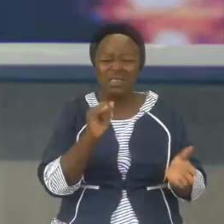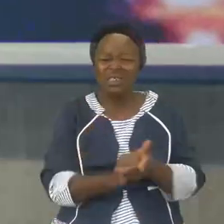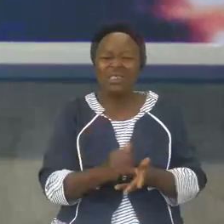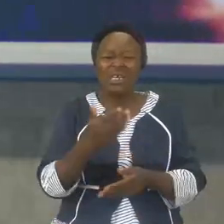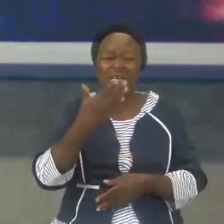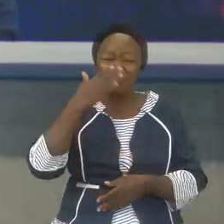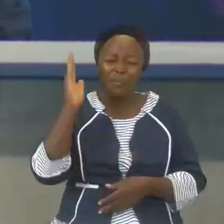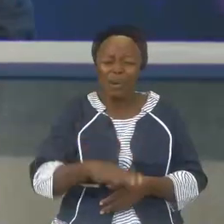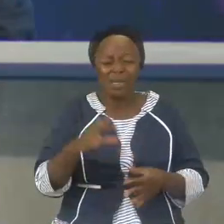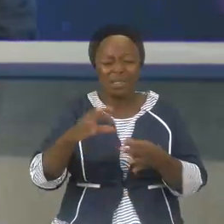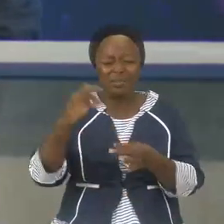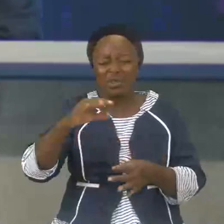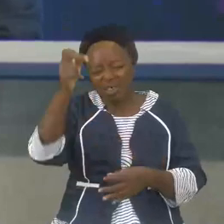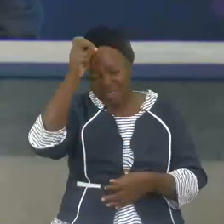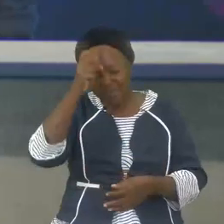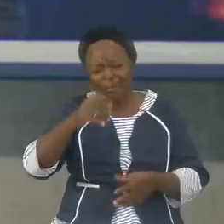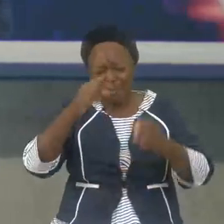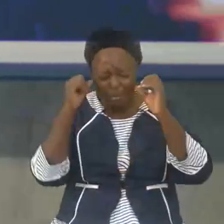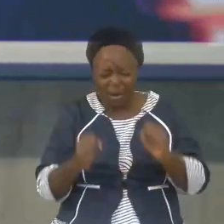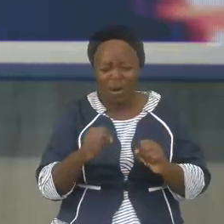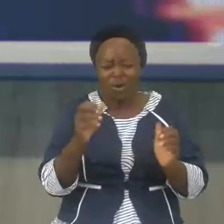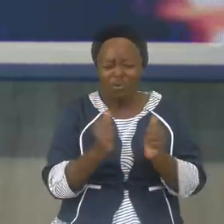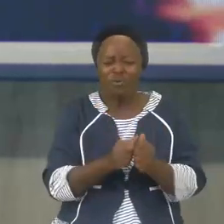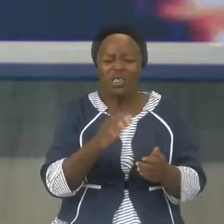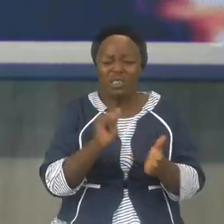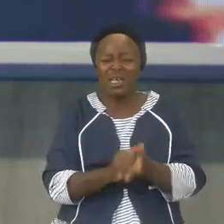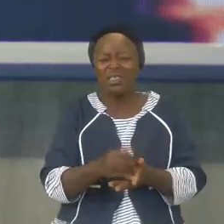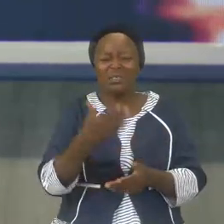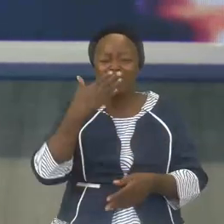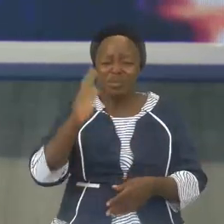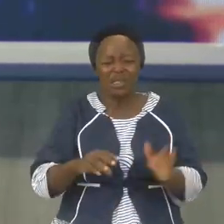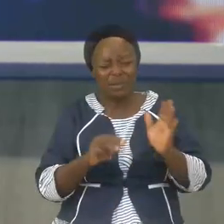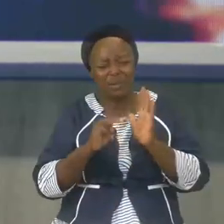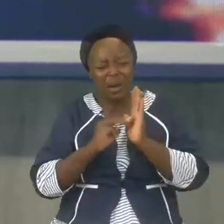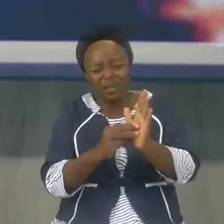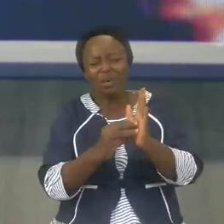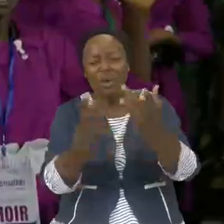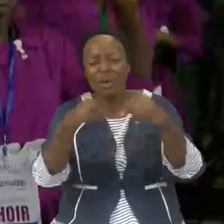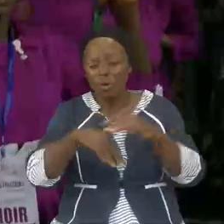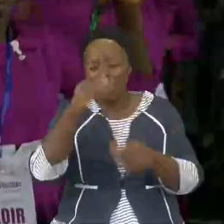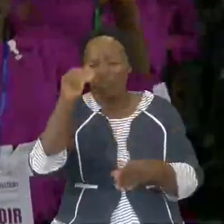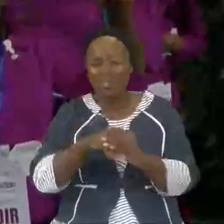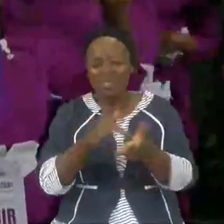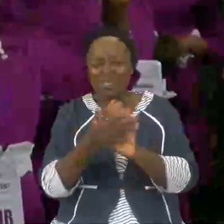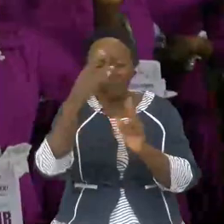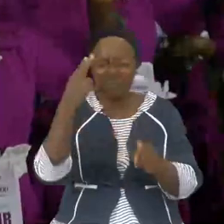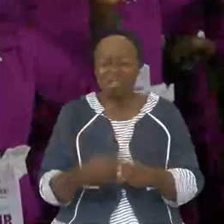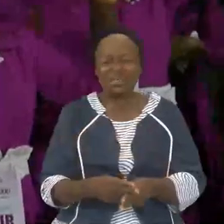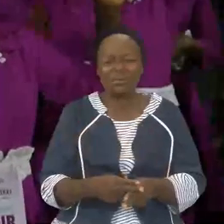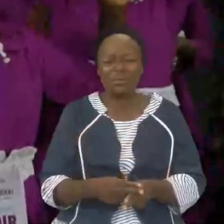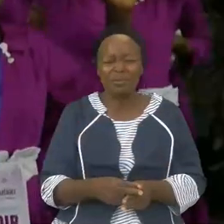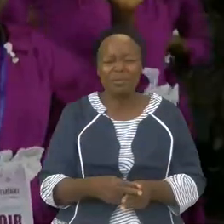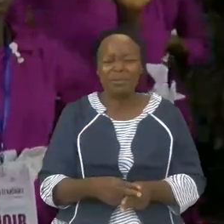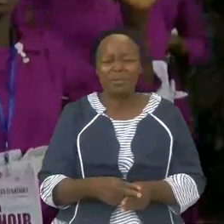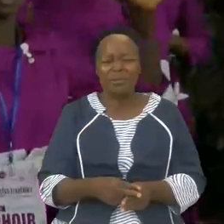commande que cet esprit, ce pouvoir maléfique avec la manifestation démoniaque sorte de là au nom